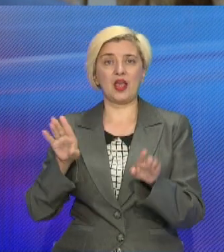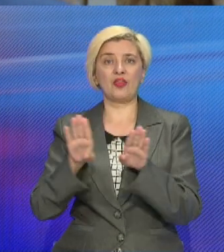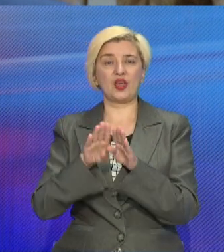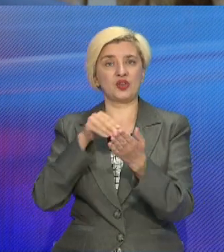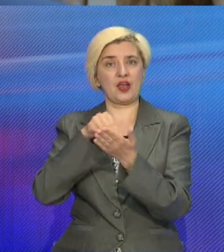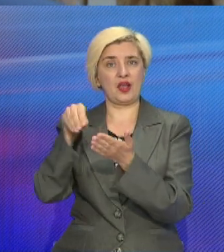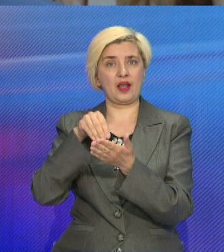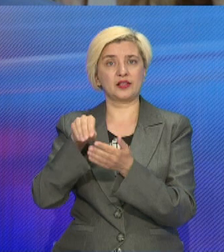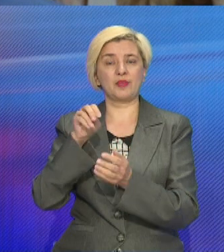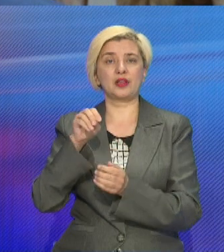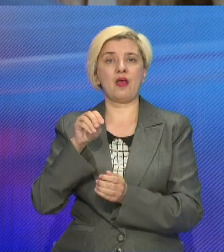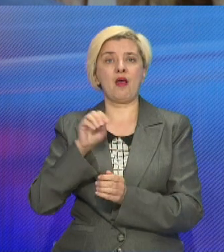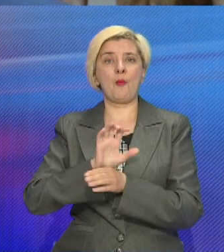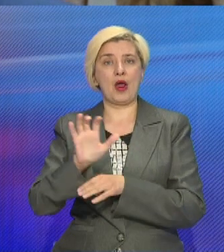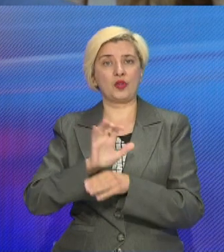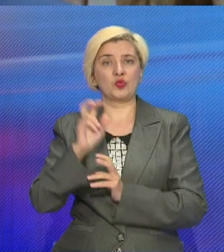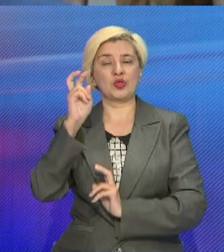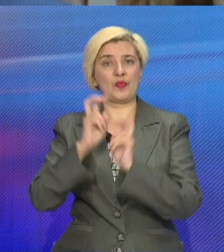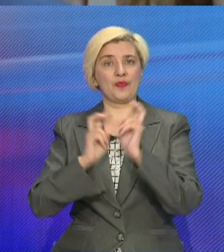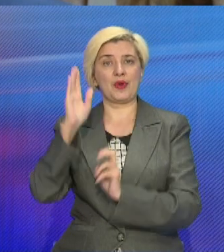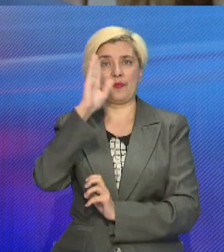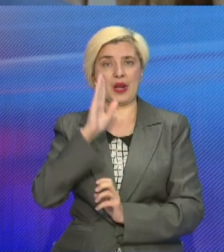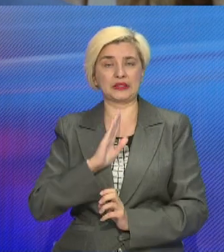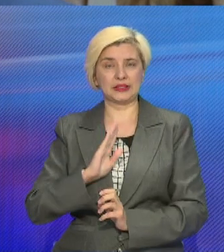продукции предприятий Бразилии.